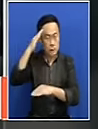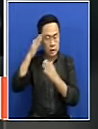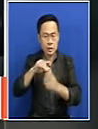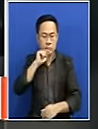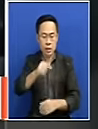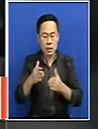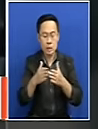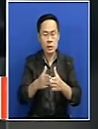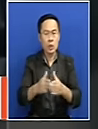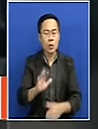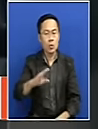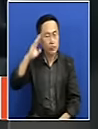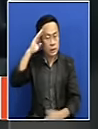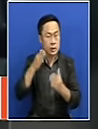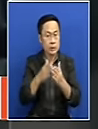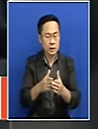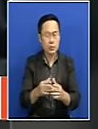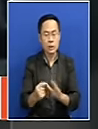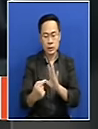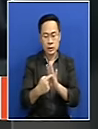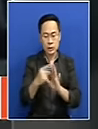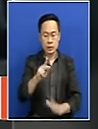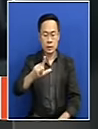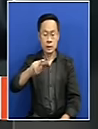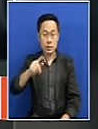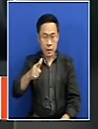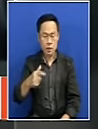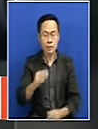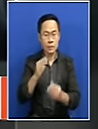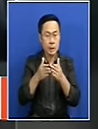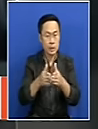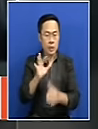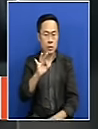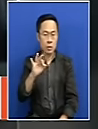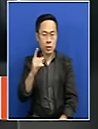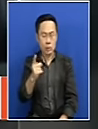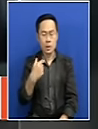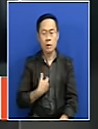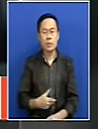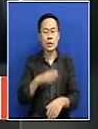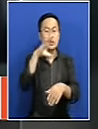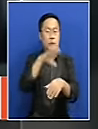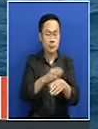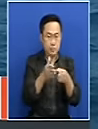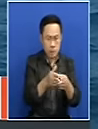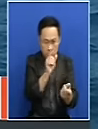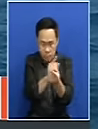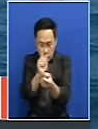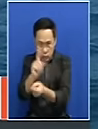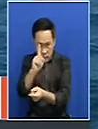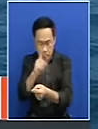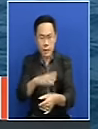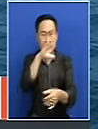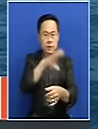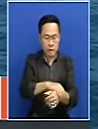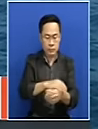รือหลวงแกลงกับเรือหลวงขออภัยกับเรือตรวจการใกล้ฝั่ง991เดินทางไปคุมเรือทั้งสองนะคะถ้าเกิดว่าเห็นว่าเข้าม